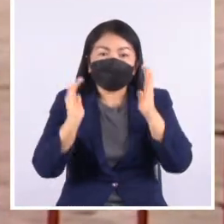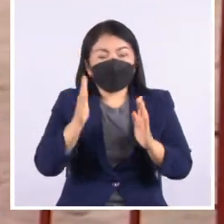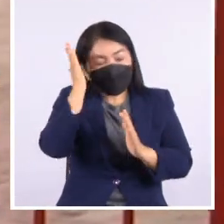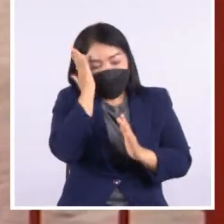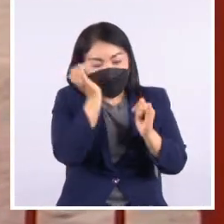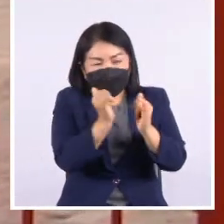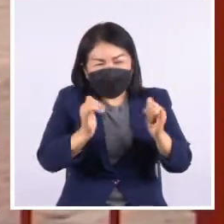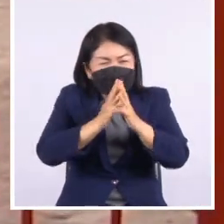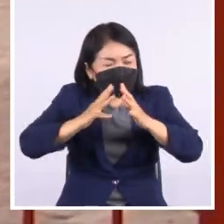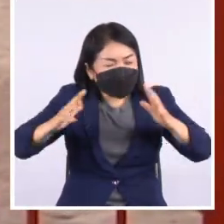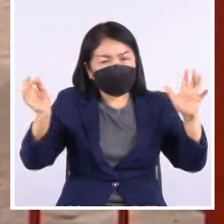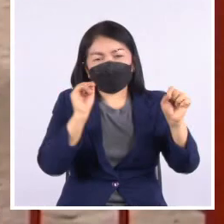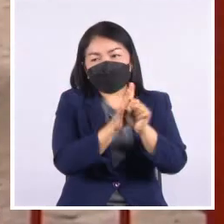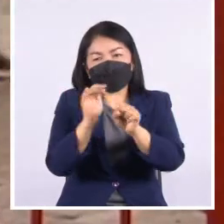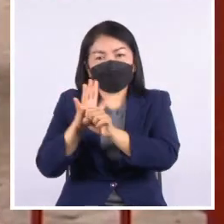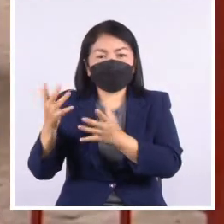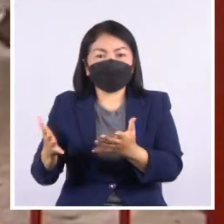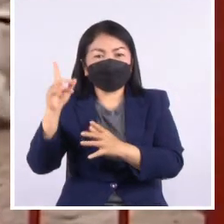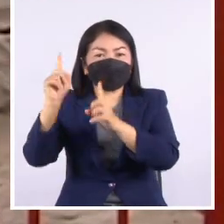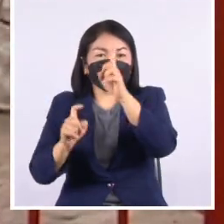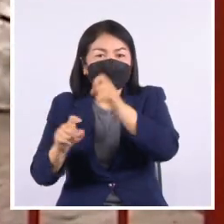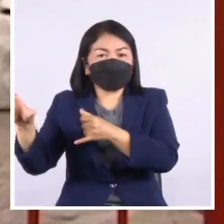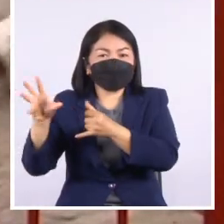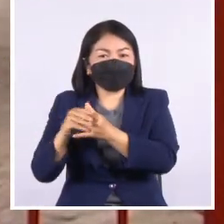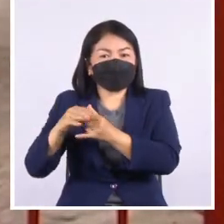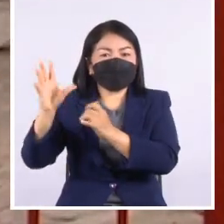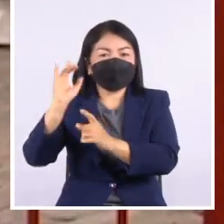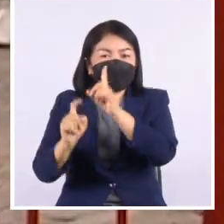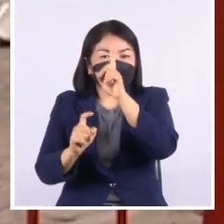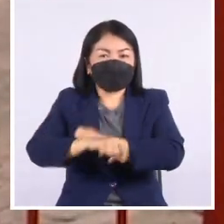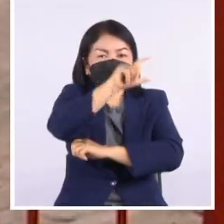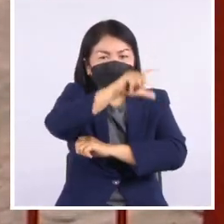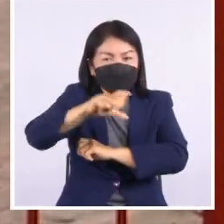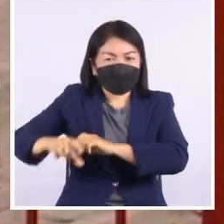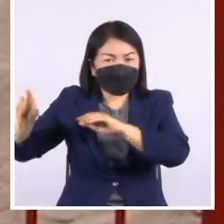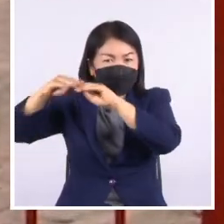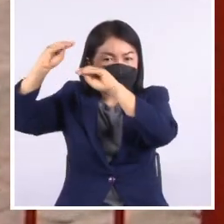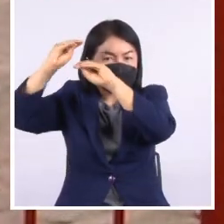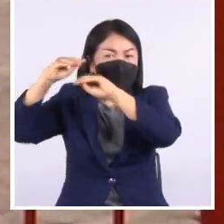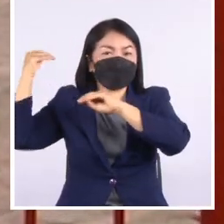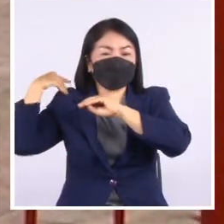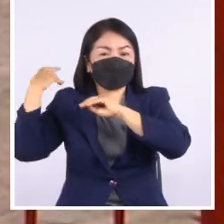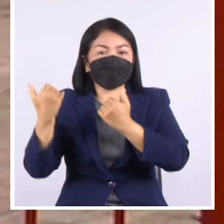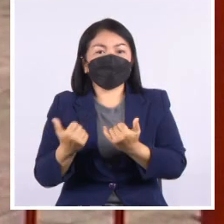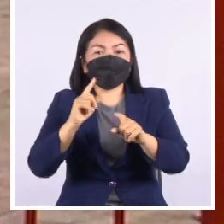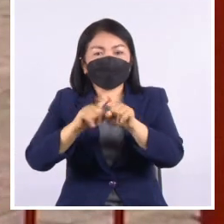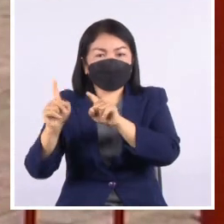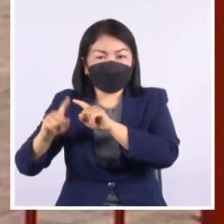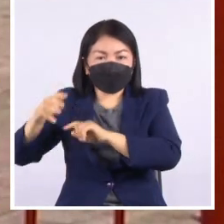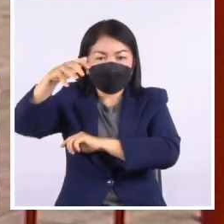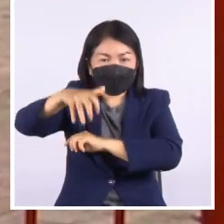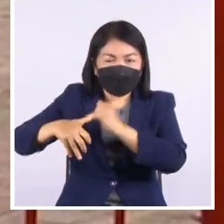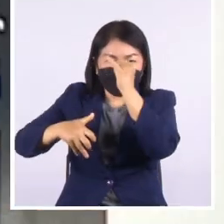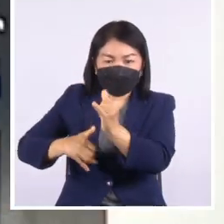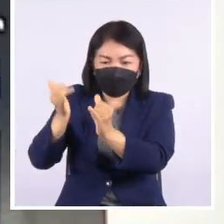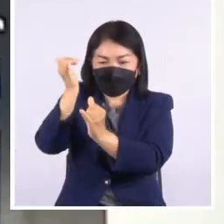มือขณะที่ศพผู้เสียชีวิตที่ติดเชื้อนะครับในเนปาลเนี่ยเริ่มสูงขึ้นจนที่สถานที่ฝังศพหลายแห่งเริ่ม